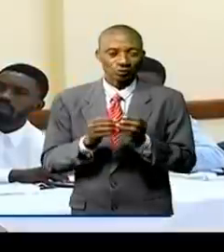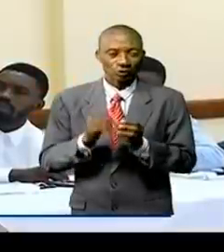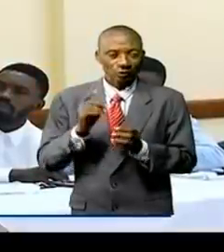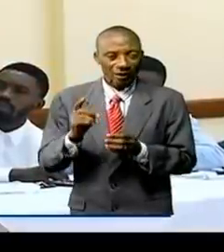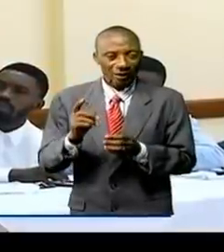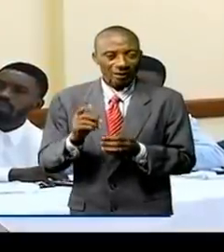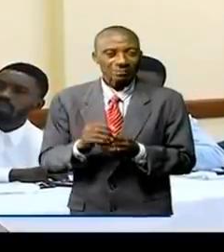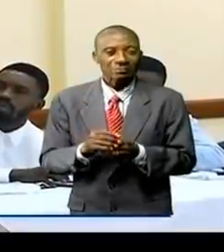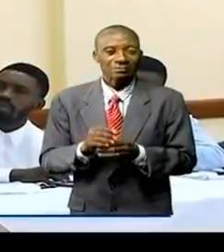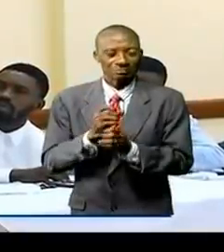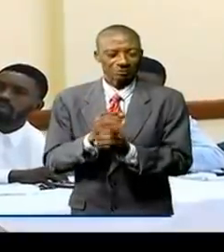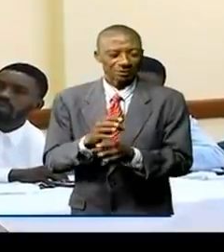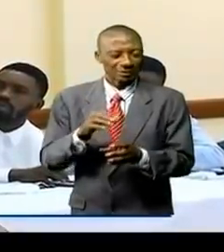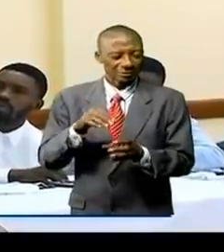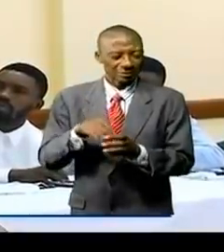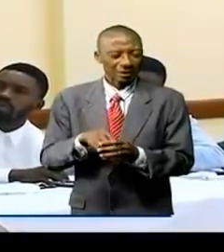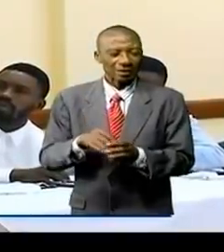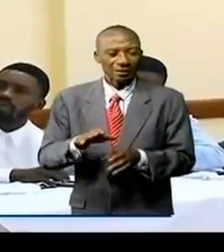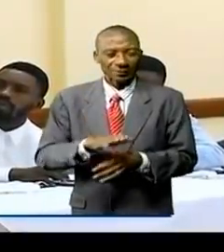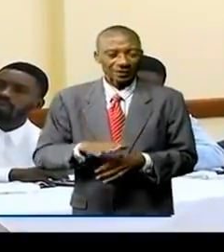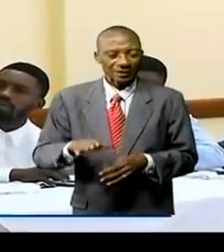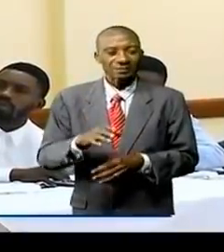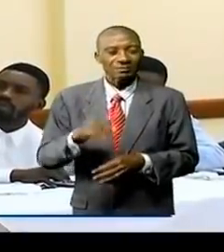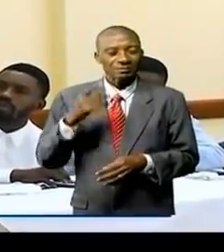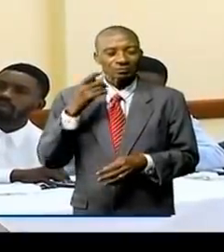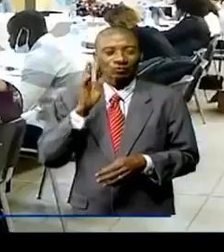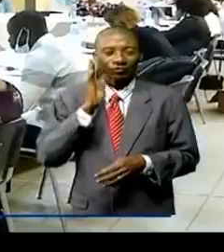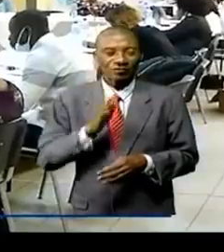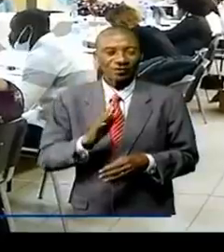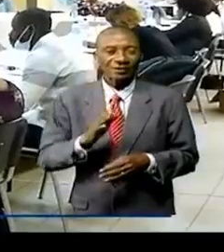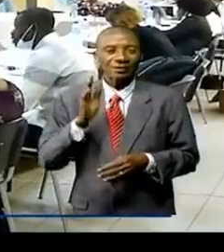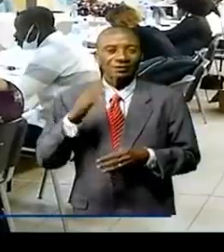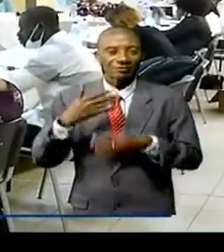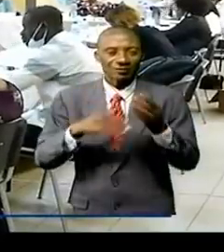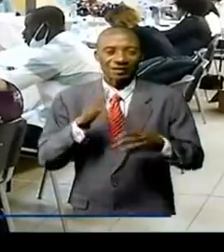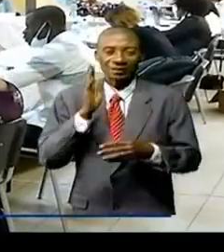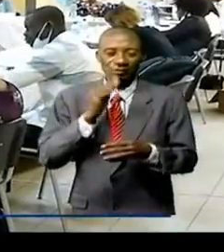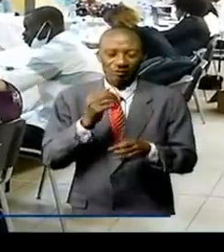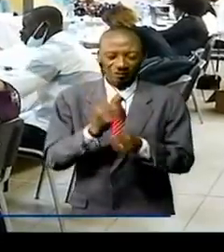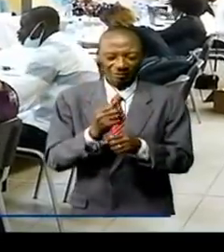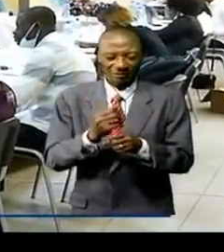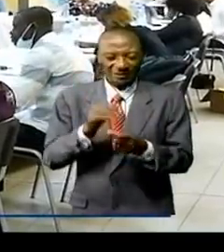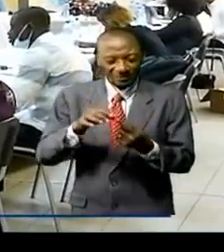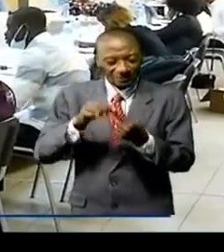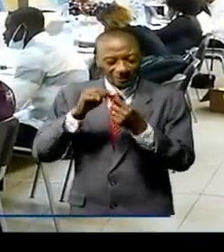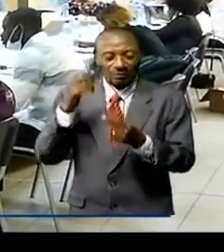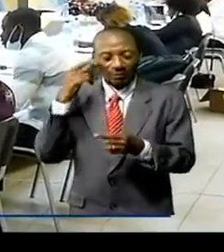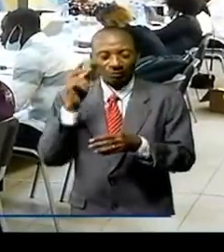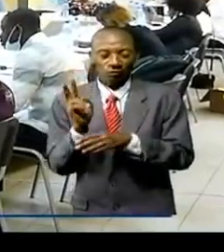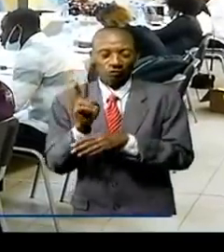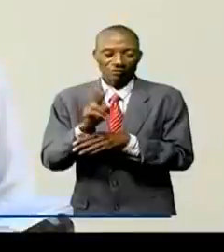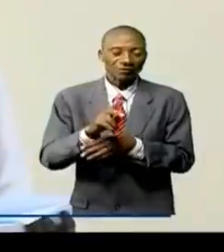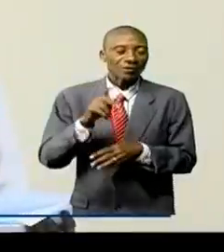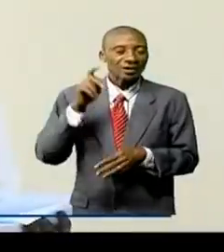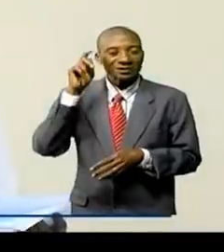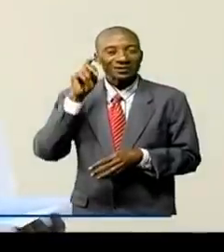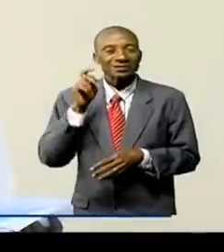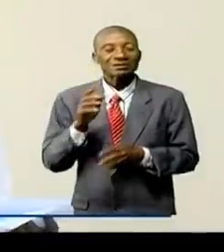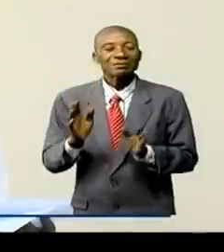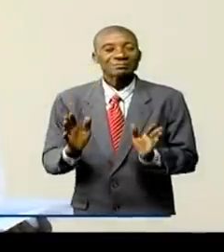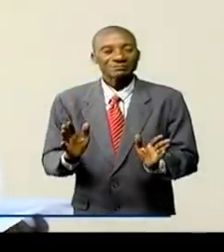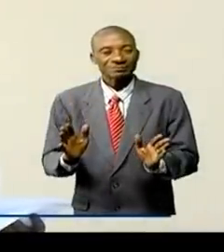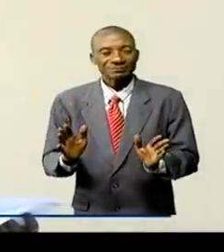présidence de la République pour la gestion à distance des cas de violences sexuelles, ont reçu du 17 au 18 février